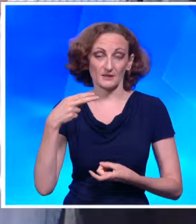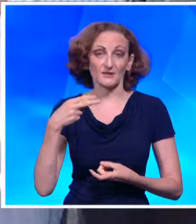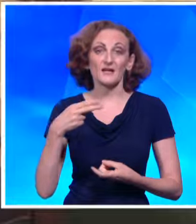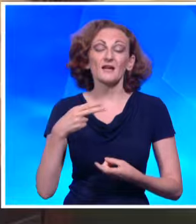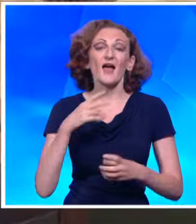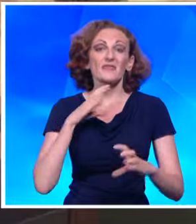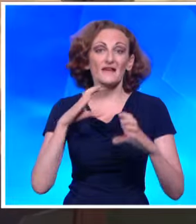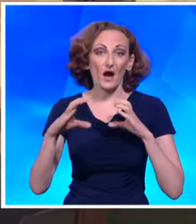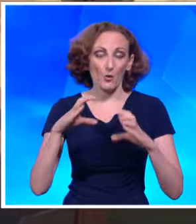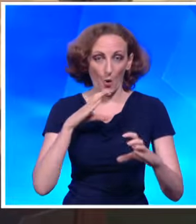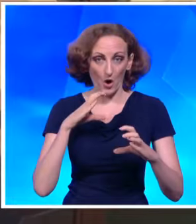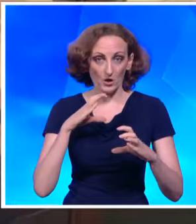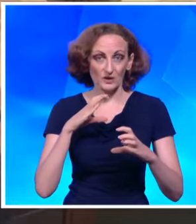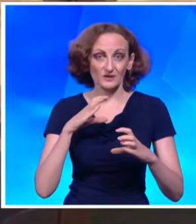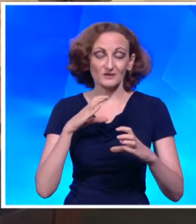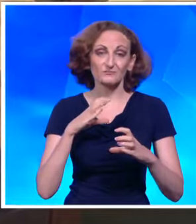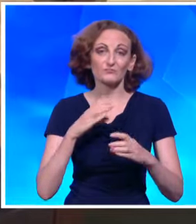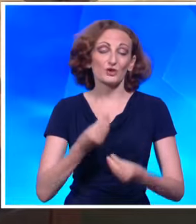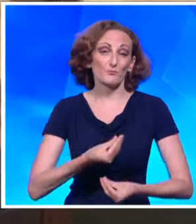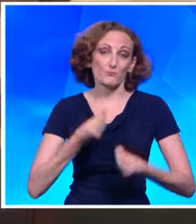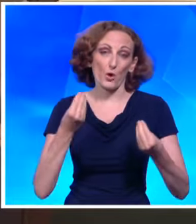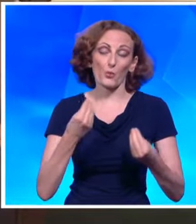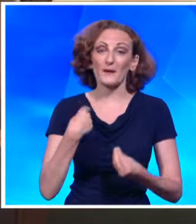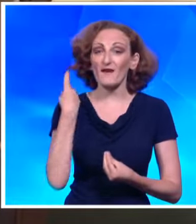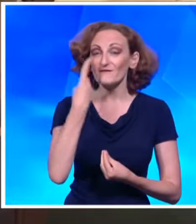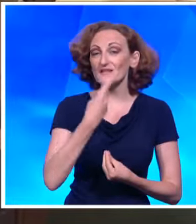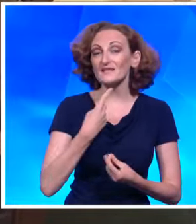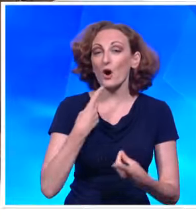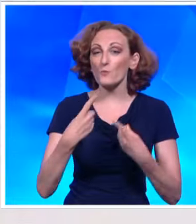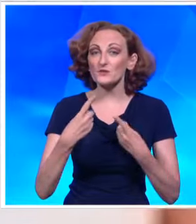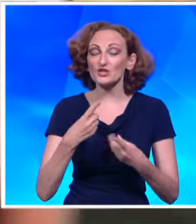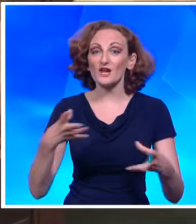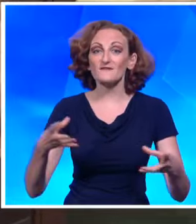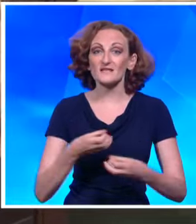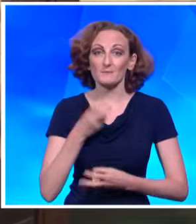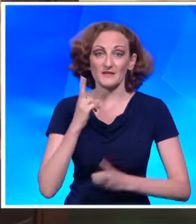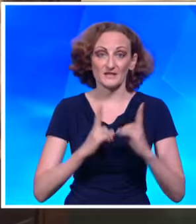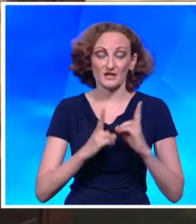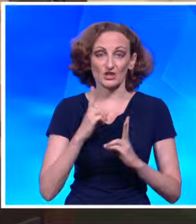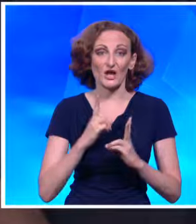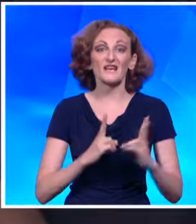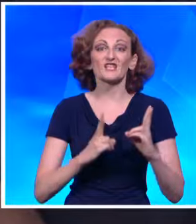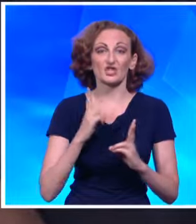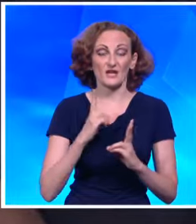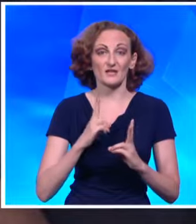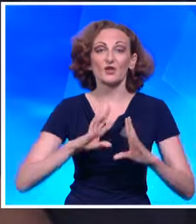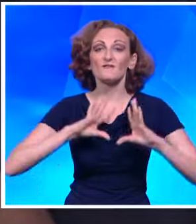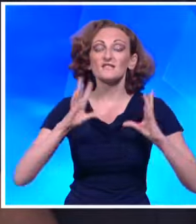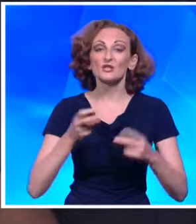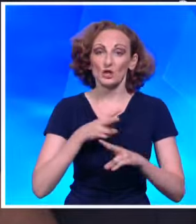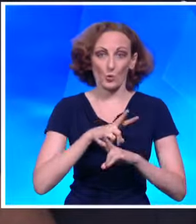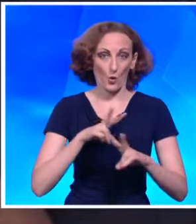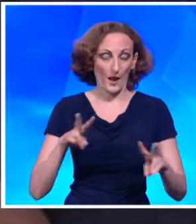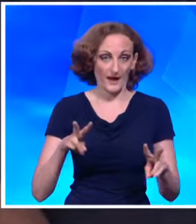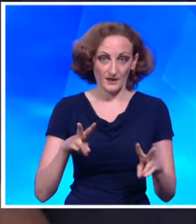диалог, нали така, визия, обсъждане, взимане на решение. Решението на всички колеги,